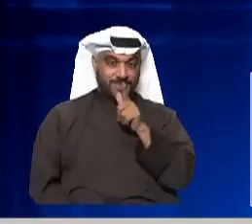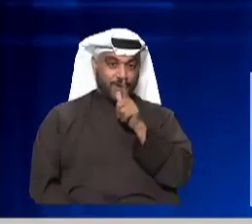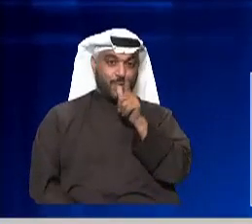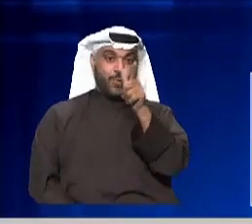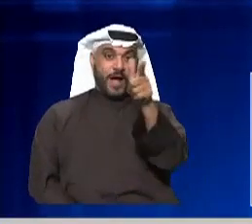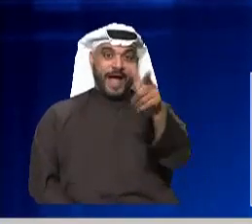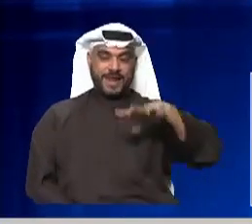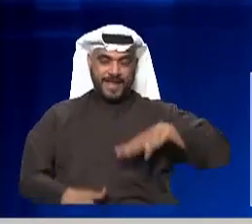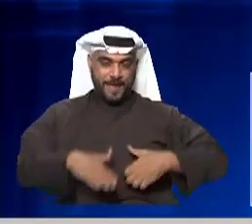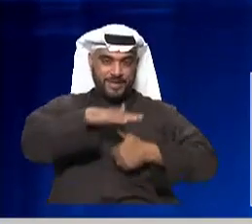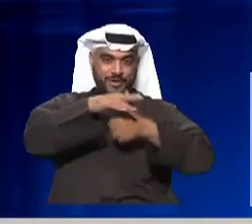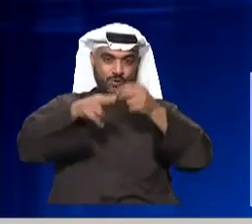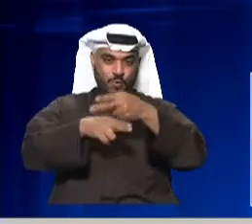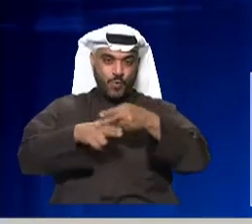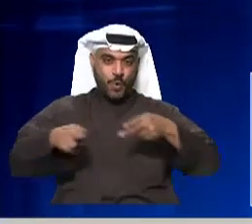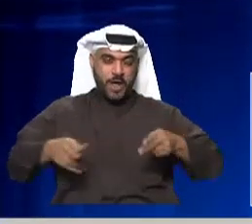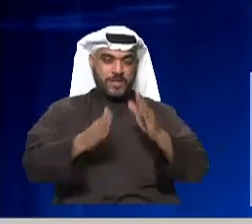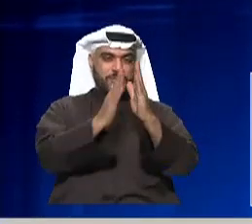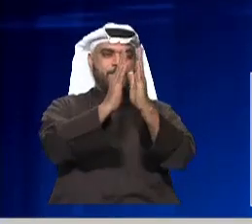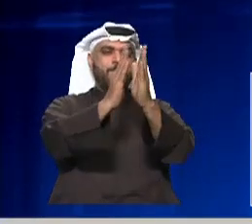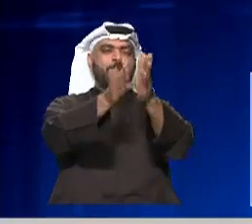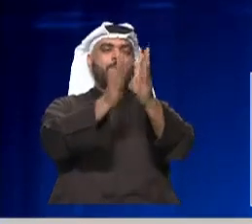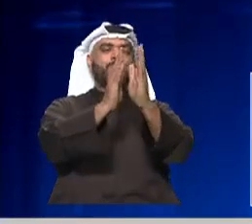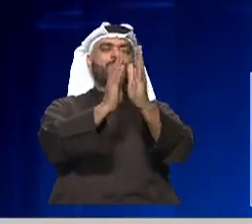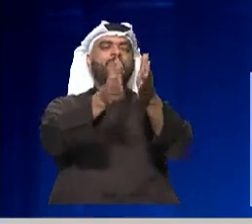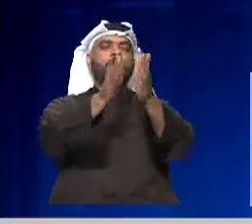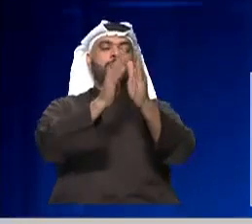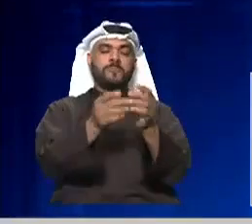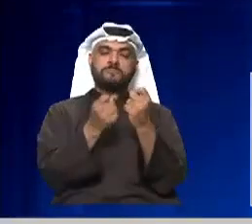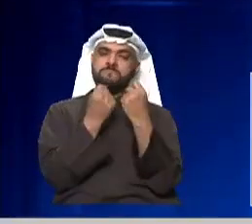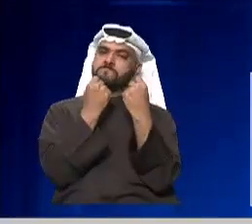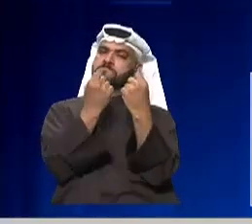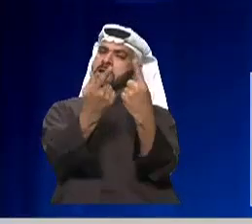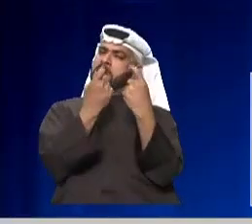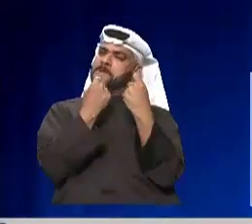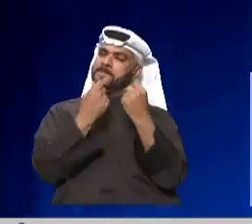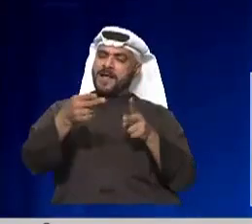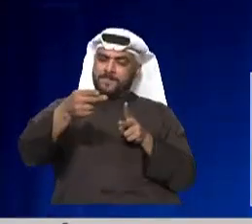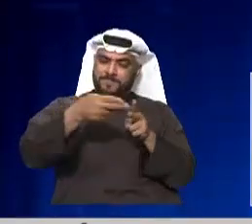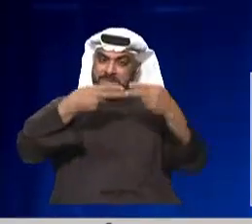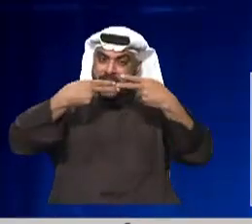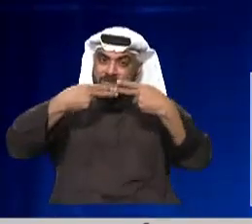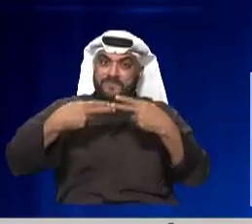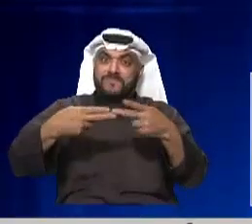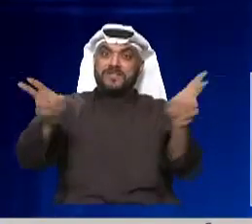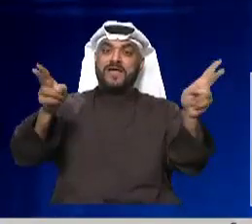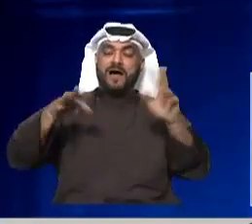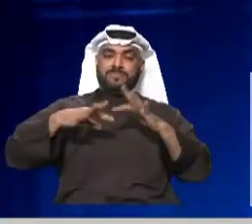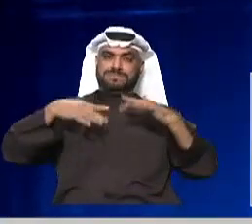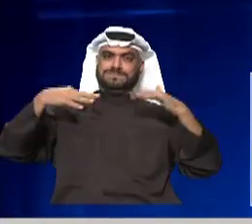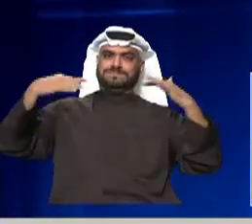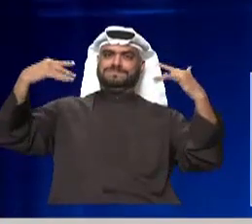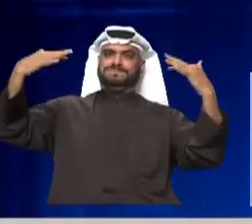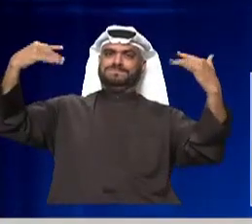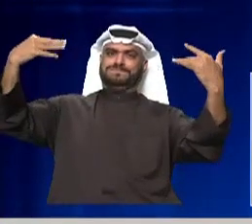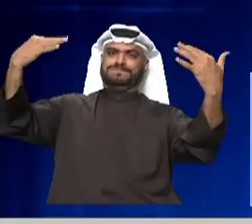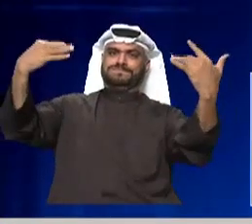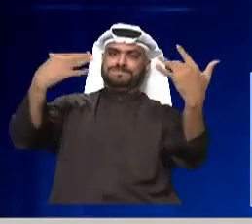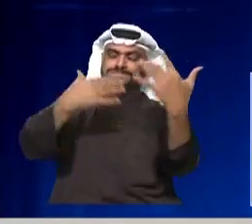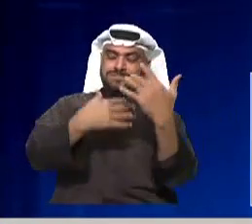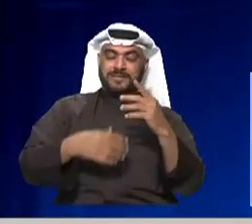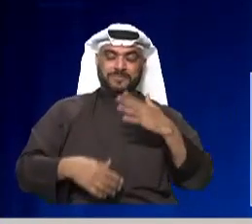سموره الله عن خالص تهاني لفخامته بنجاح افتتاح دوره كاس الخليج العربي الخامسه والعشرين